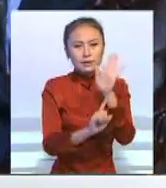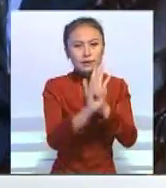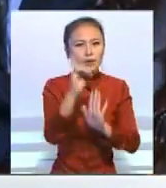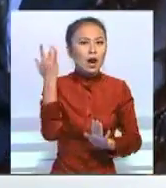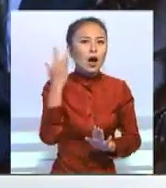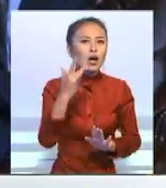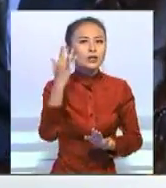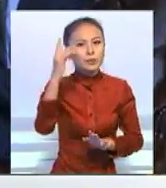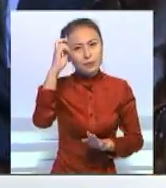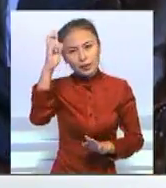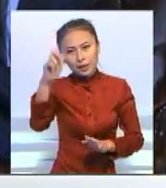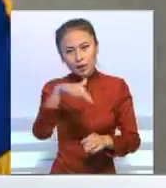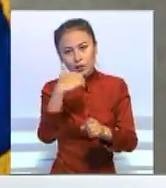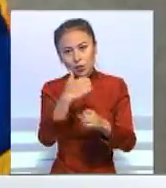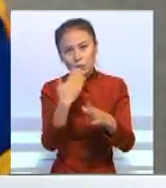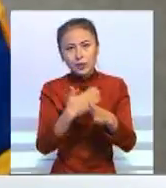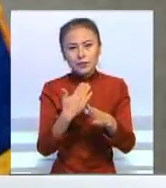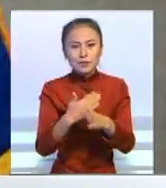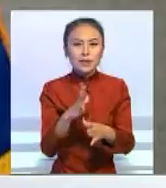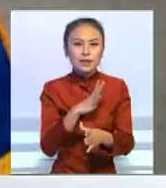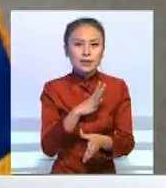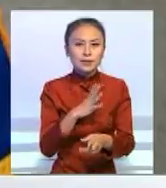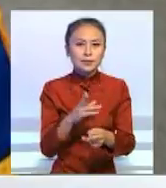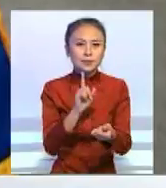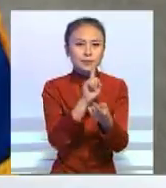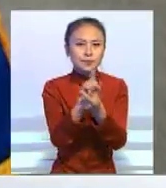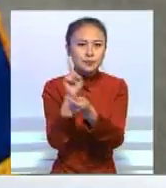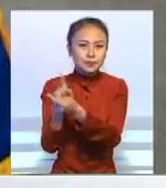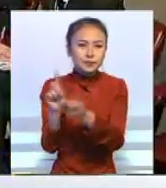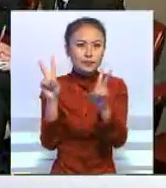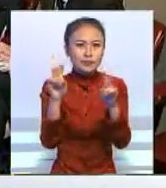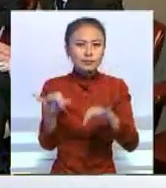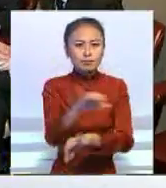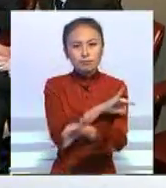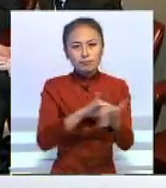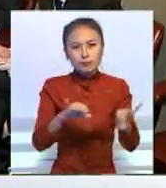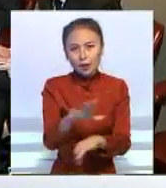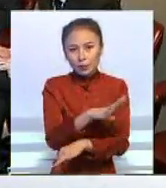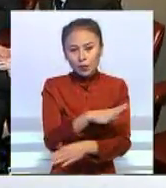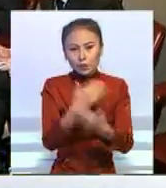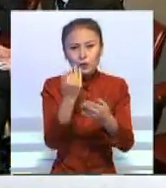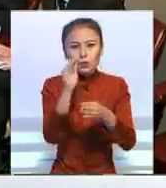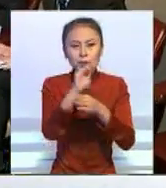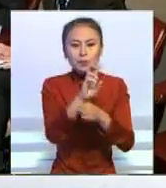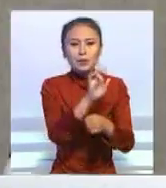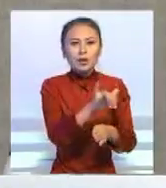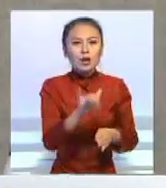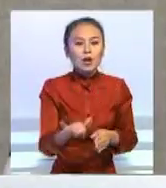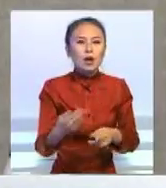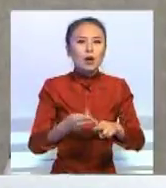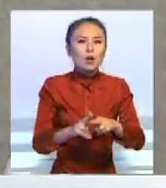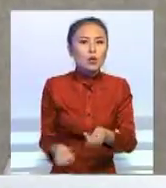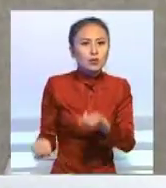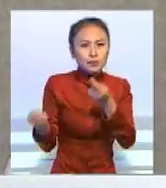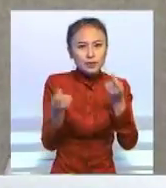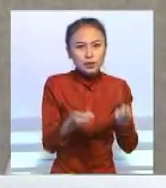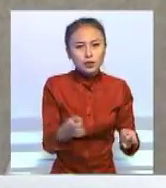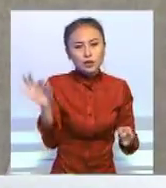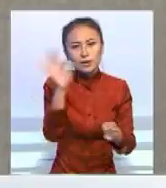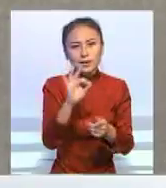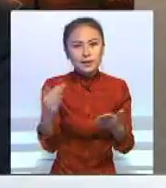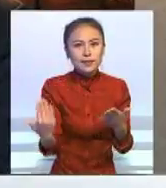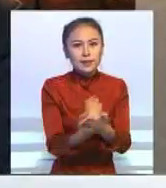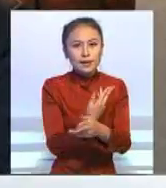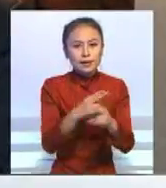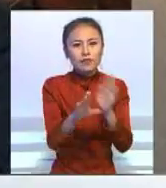және ақштың мемлекеттік хатшысының көмекшісімен де кездесіп, тиісті тақырыпты тілге тиек етті. Ол сондай-ақ біріккен ұлттар ұйымы қауіпсіздік